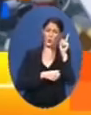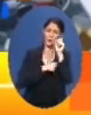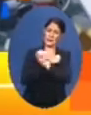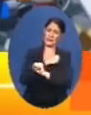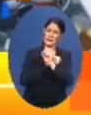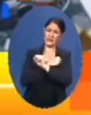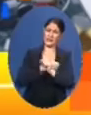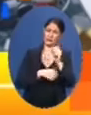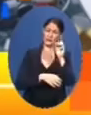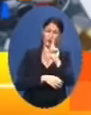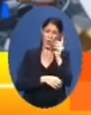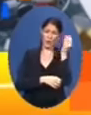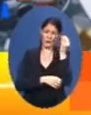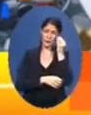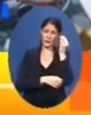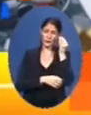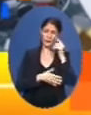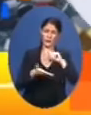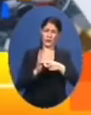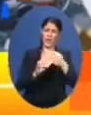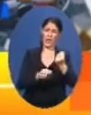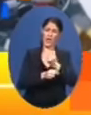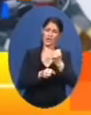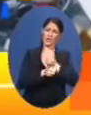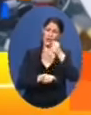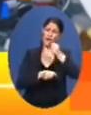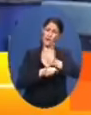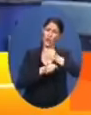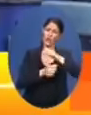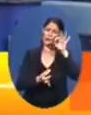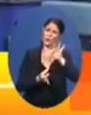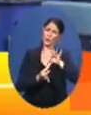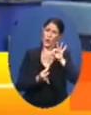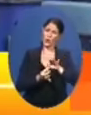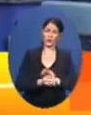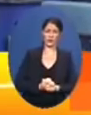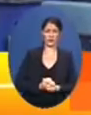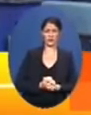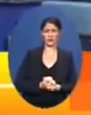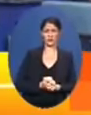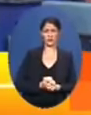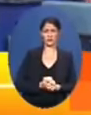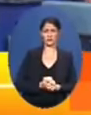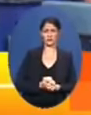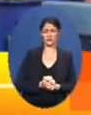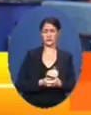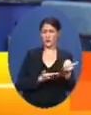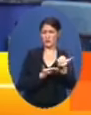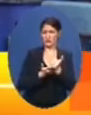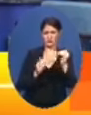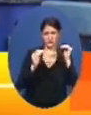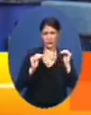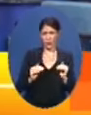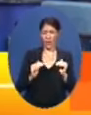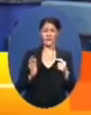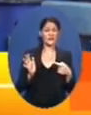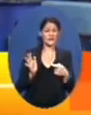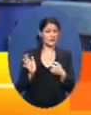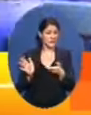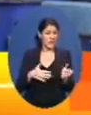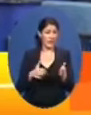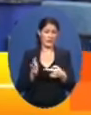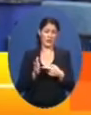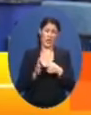מנת לעשות את כל אותם עבודות שהם באמת ברמת שכר נמוך, וזה בסדר, כי אנשים עובדים